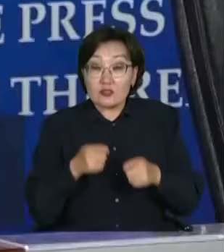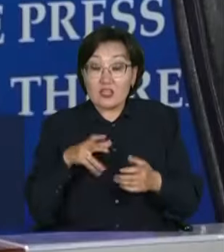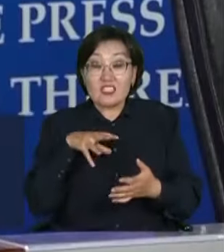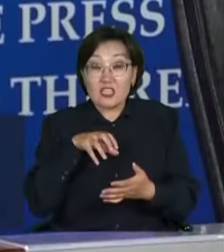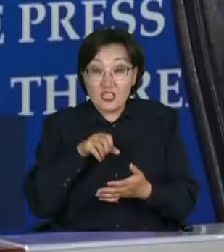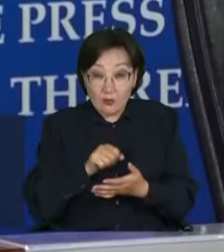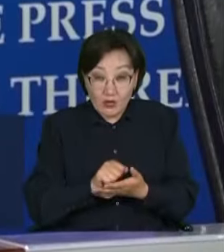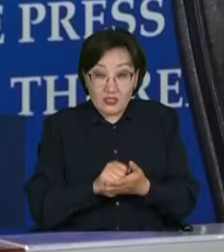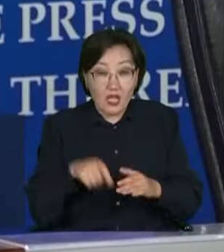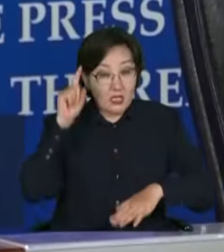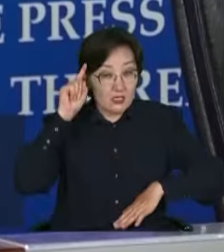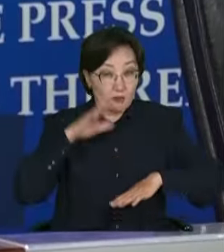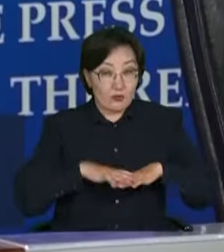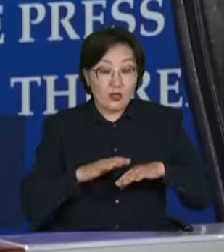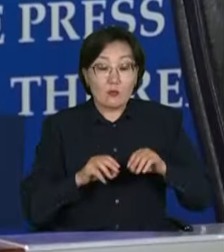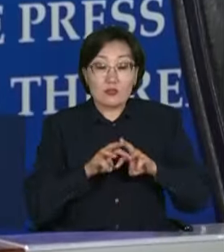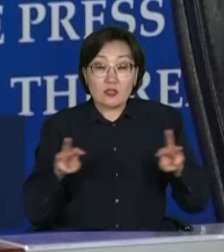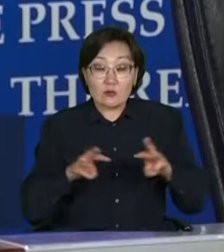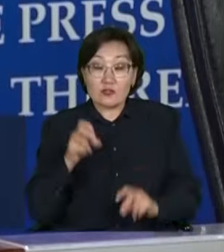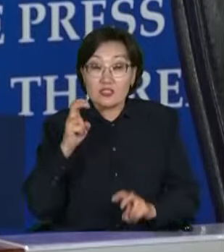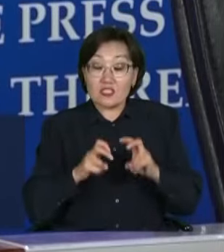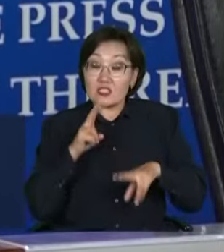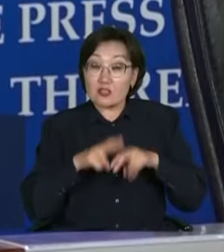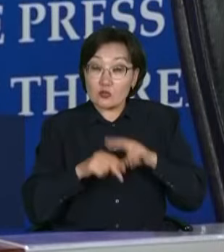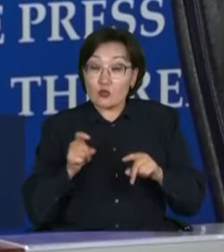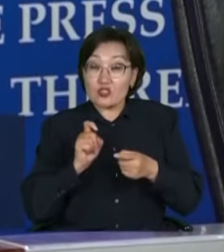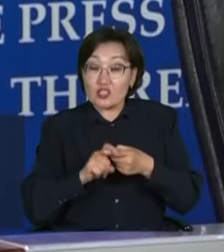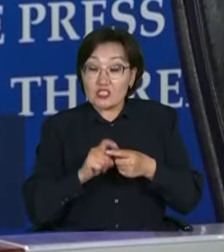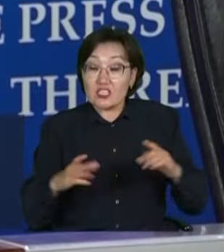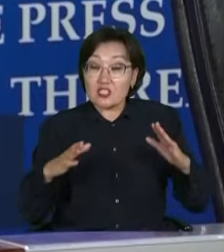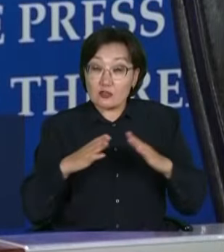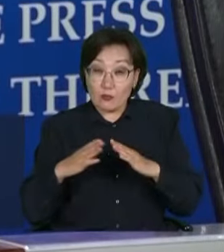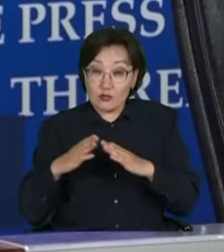занимаются акиматы, Министерство промышленного и строительства, то, что касается жилья, да,